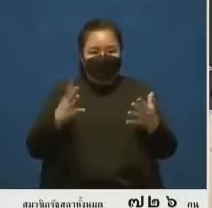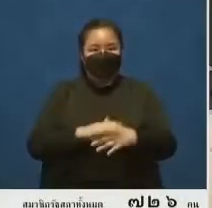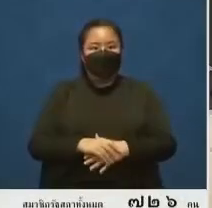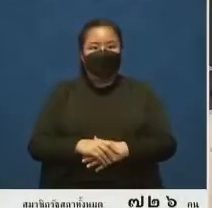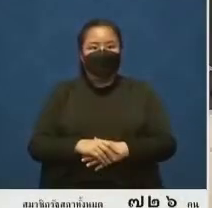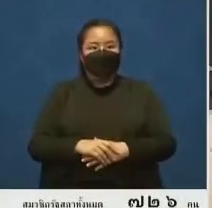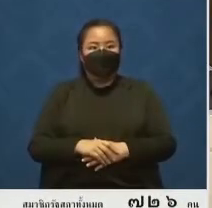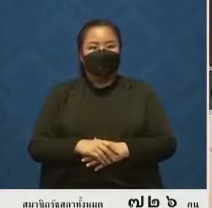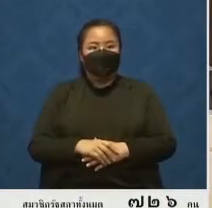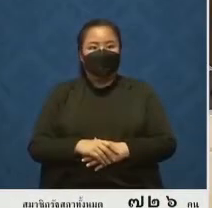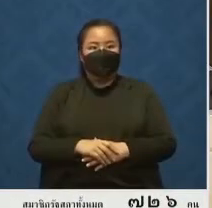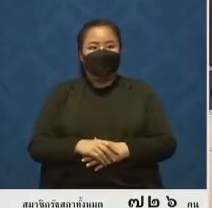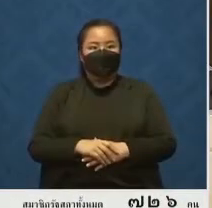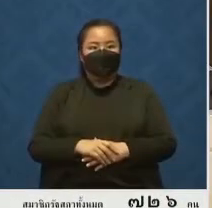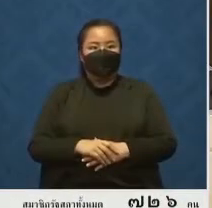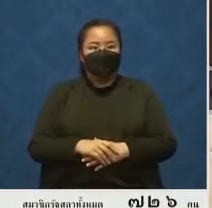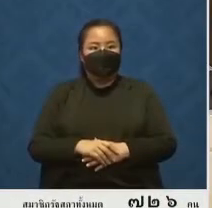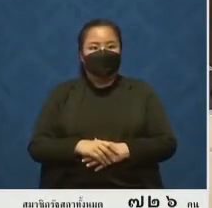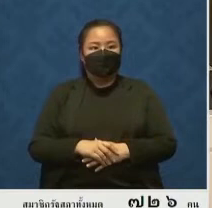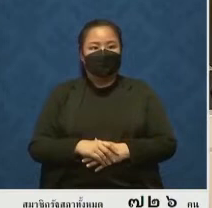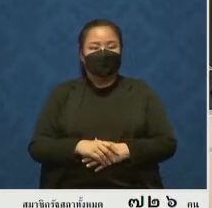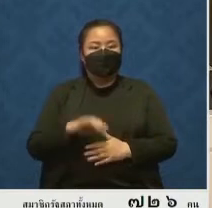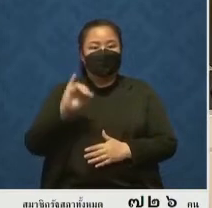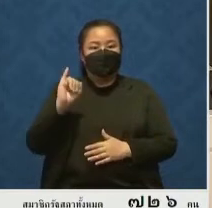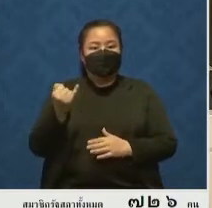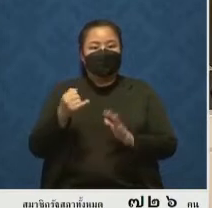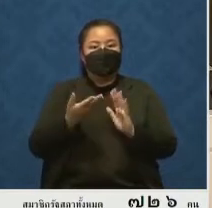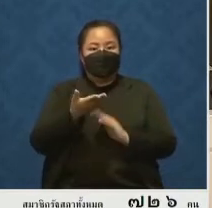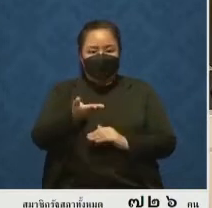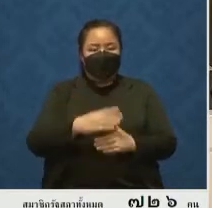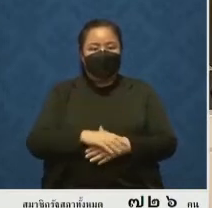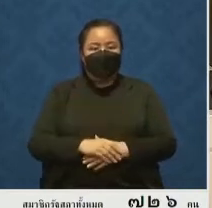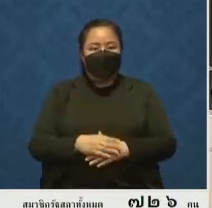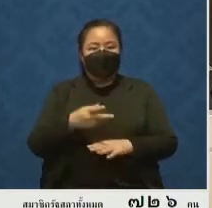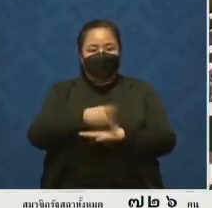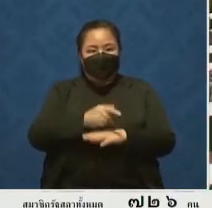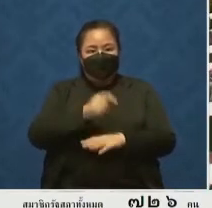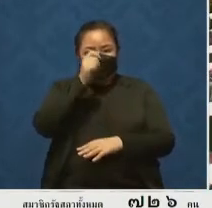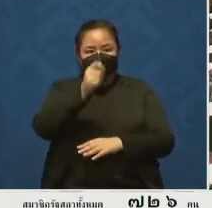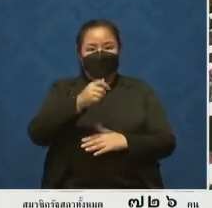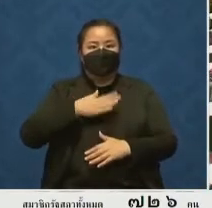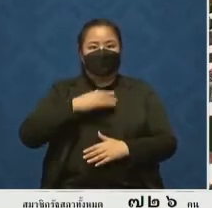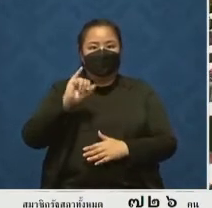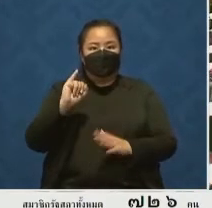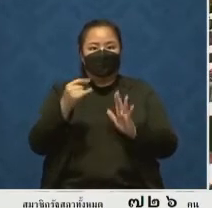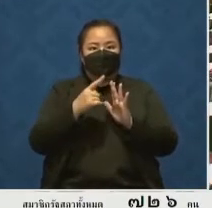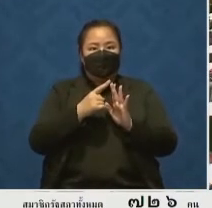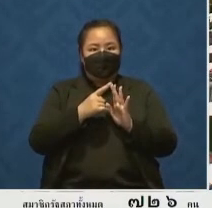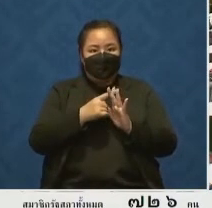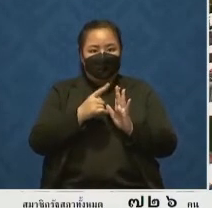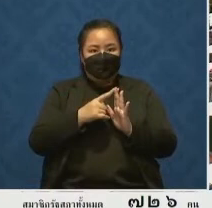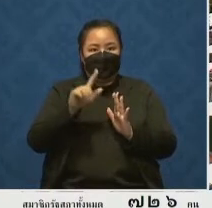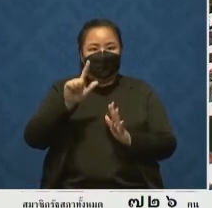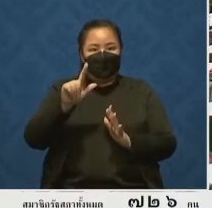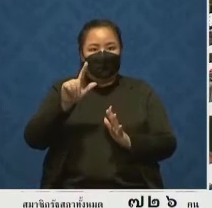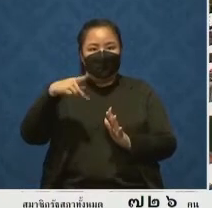จุลพันธ์มีอะไรครับ ครับ เชิญครับ ท่านประธานที่เคารพกับผมจุลพันธ์อมรนิวัฒน์เพื่อไทยจังหวัดเชียงใหม่ในฐานะสมาชิกรั